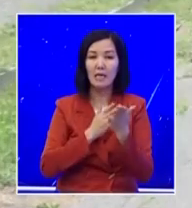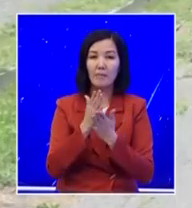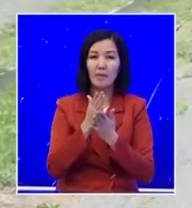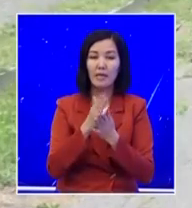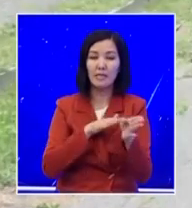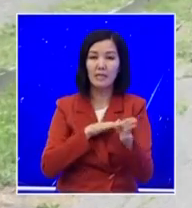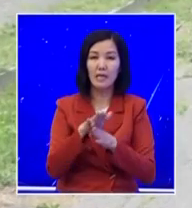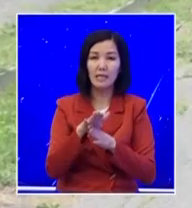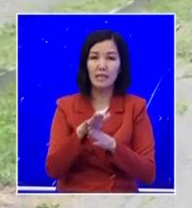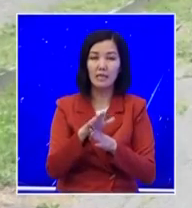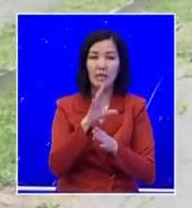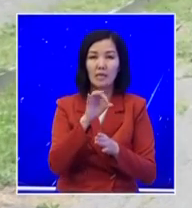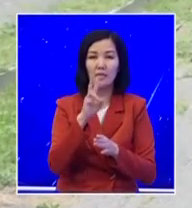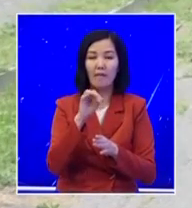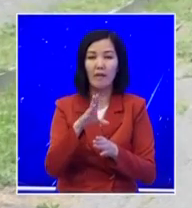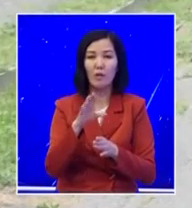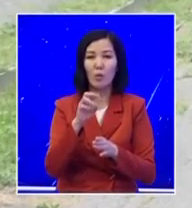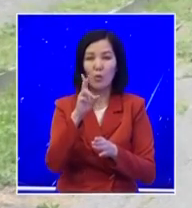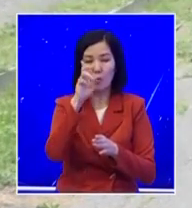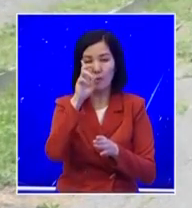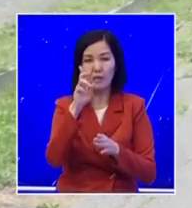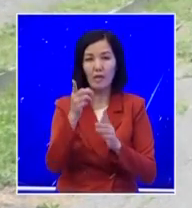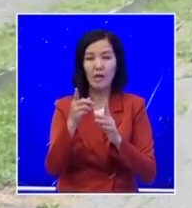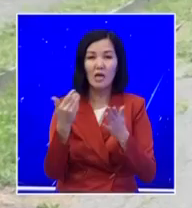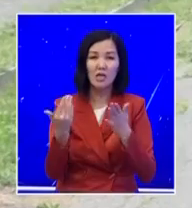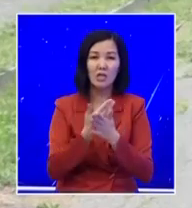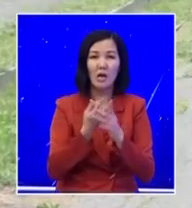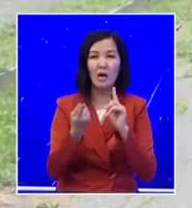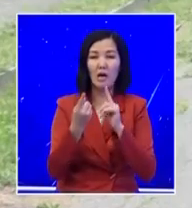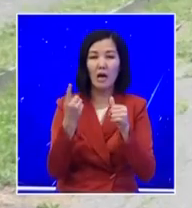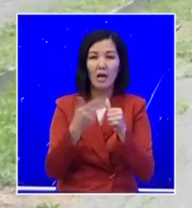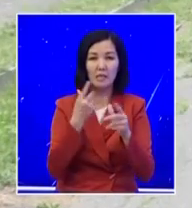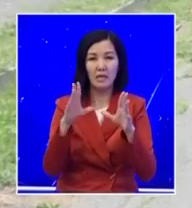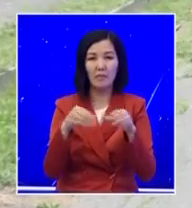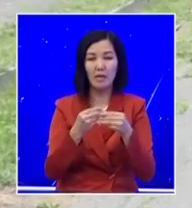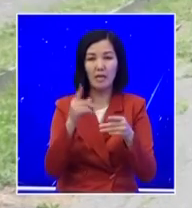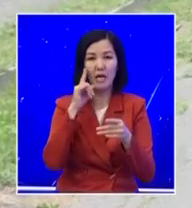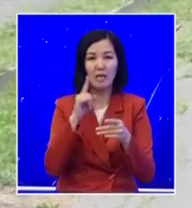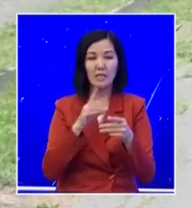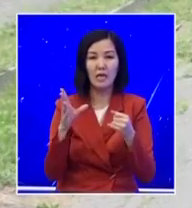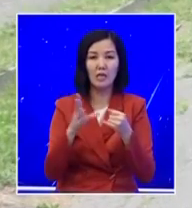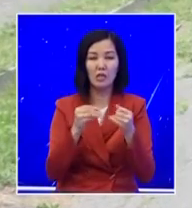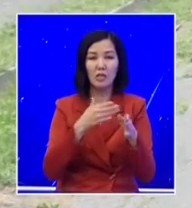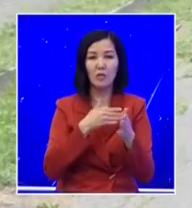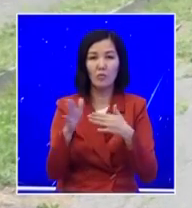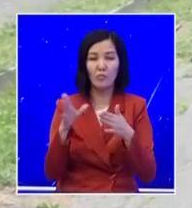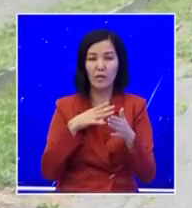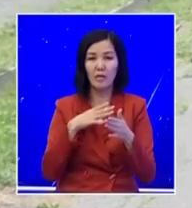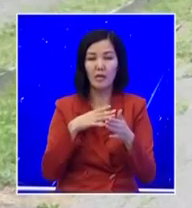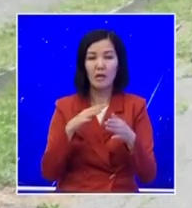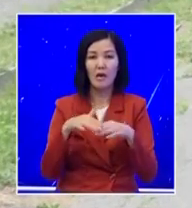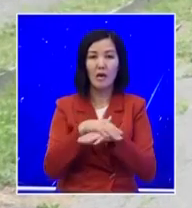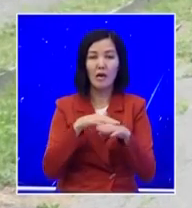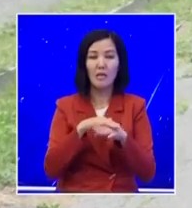кейін мына Совет үкіметі жалғастырды. Бұрынғы өзінің тарихи атауларын өзгертіп жаңалықтар беріп отырды. Сонда мысалға ол бұрын атауы қалай еді? Халықтың